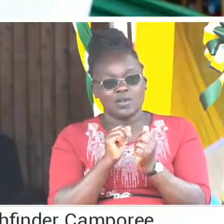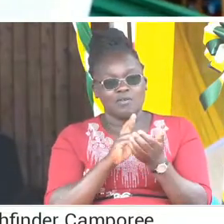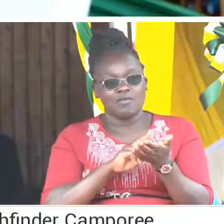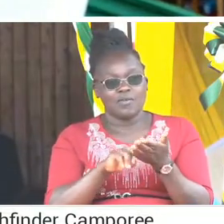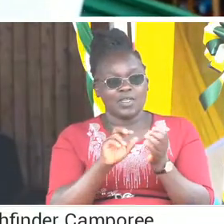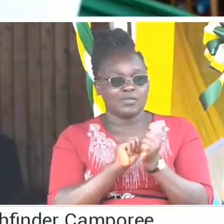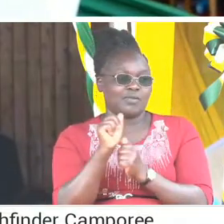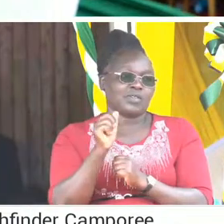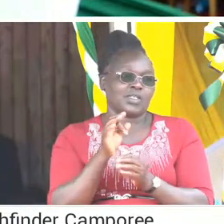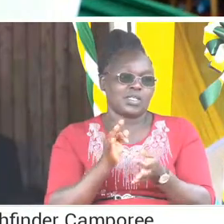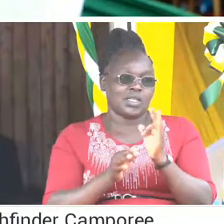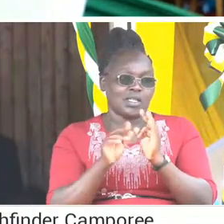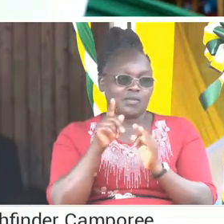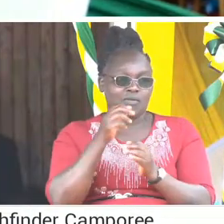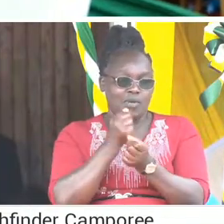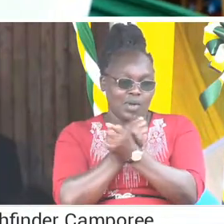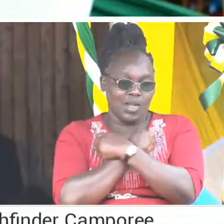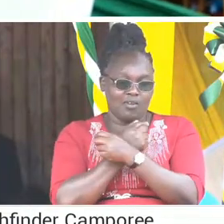utazishika amri zangu.